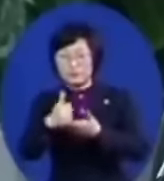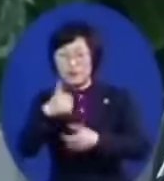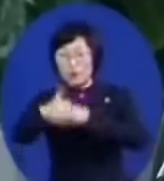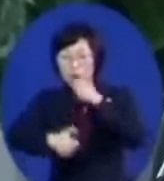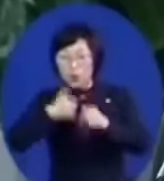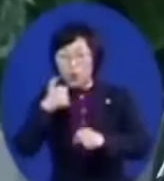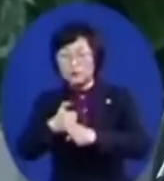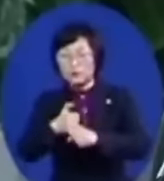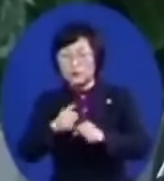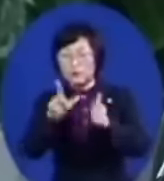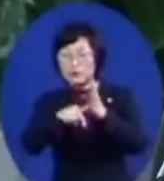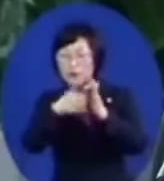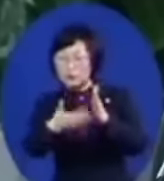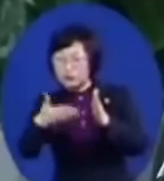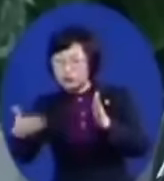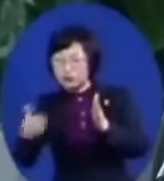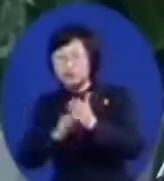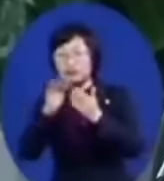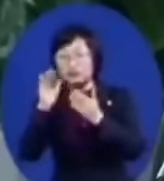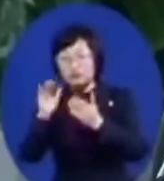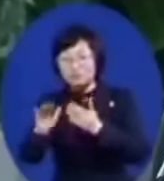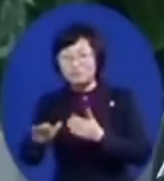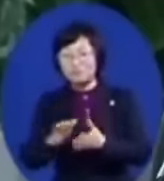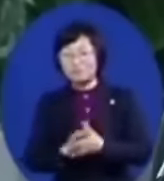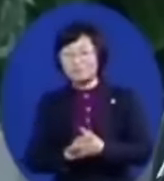50년이 넘은 세월이 지나가니까